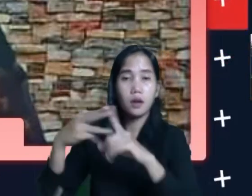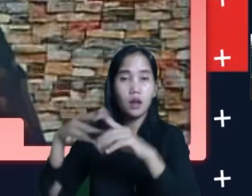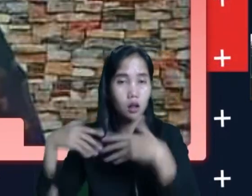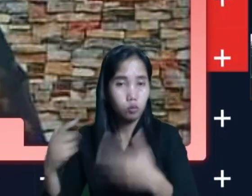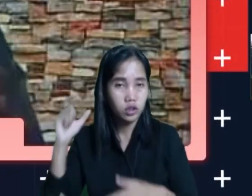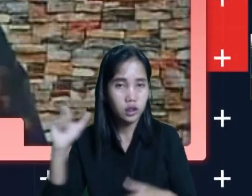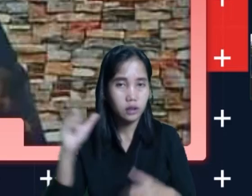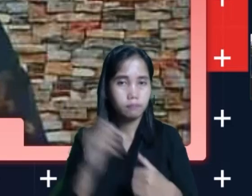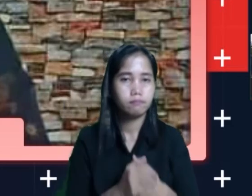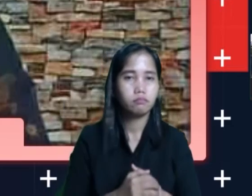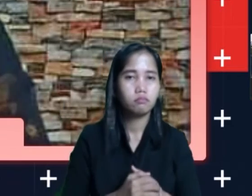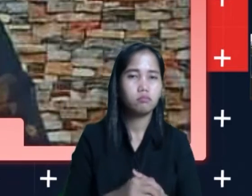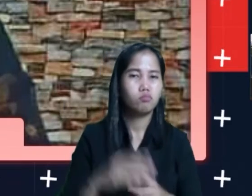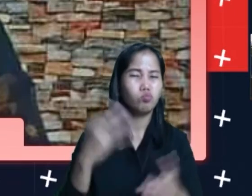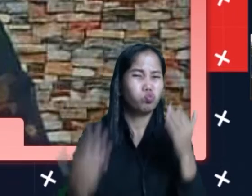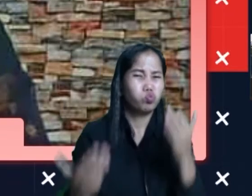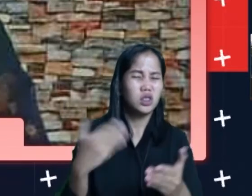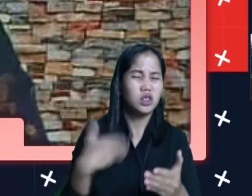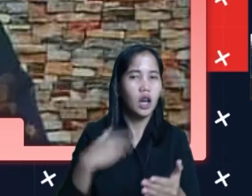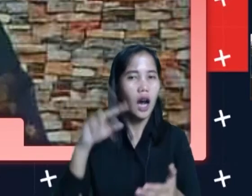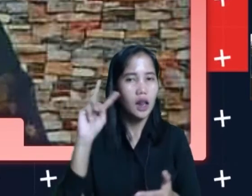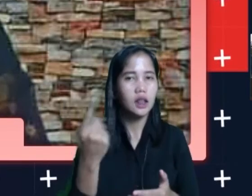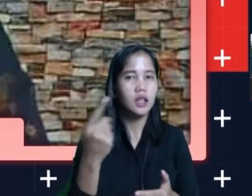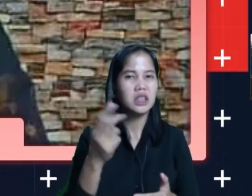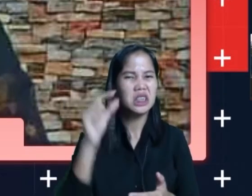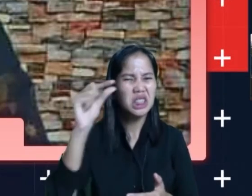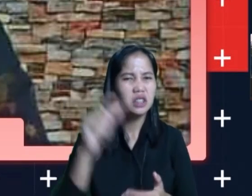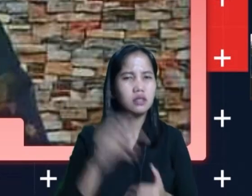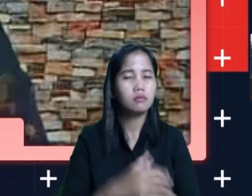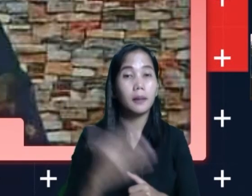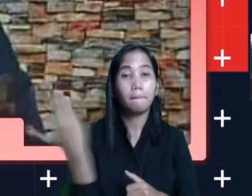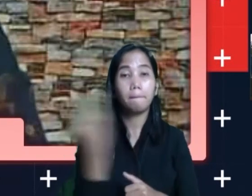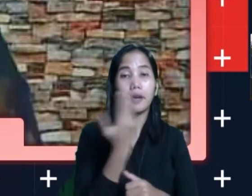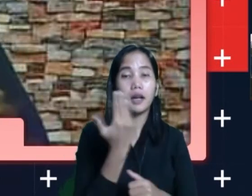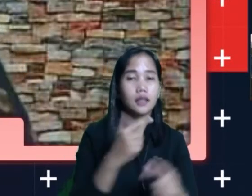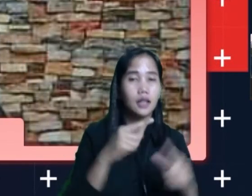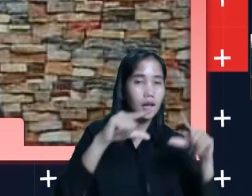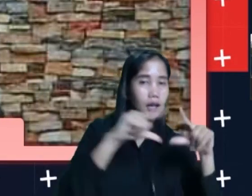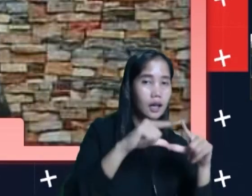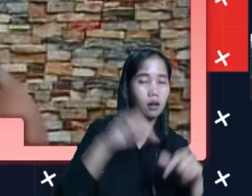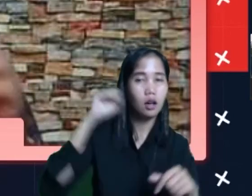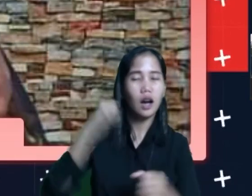sesuai kehendaknya tidak perlu. Itu A. B,